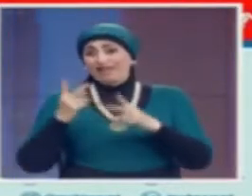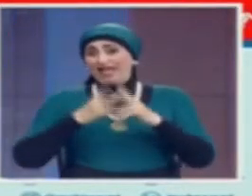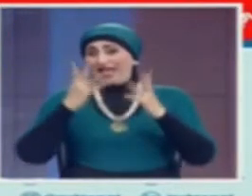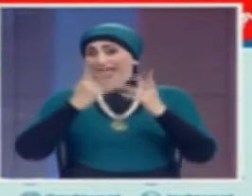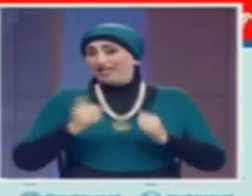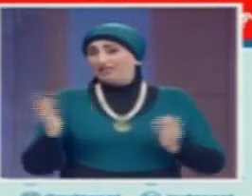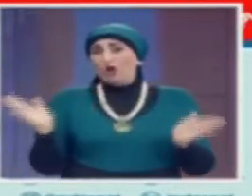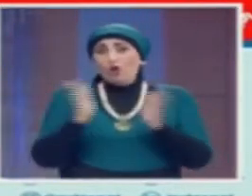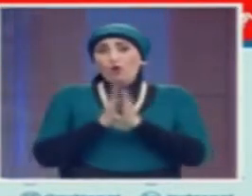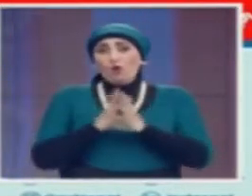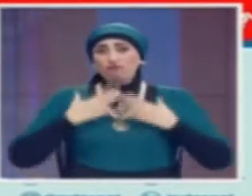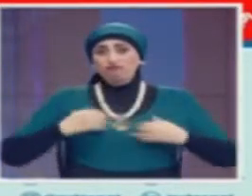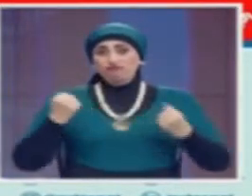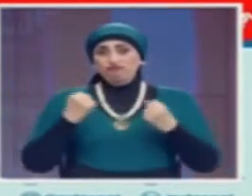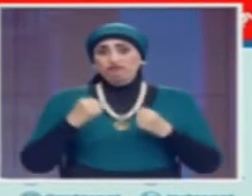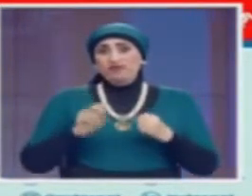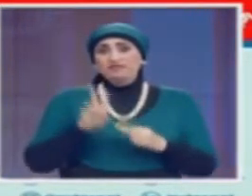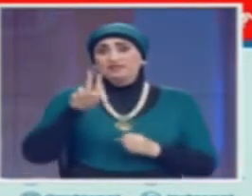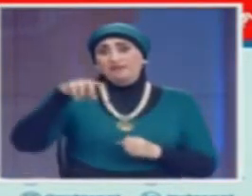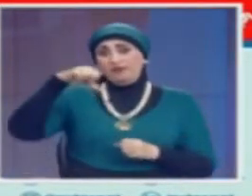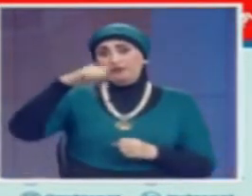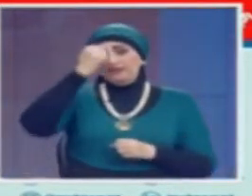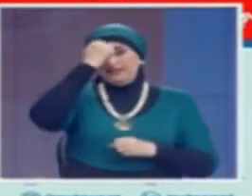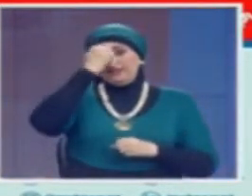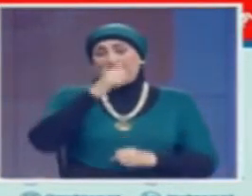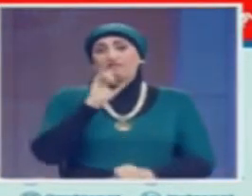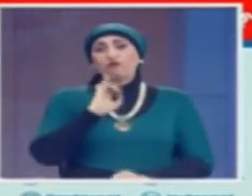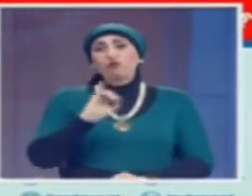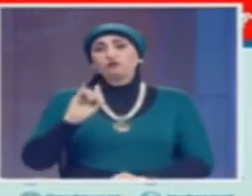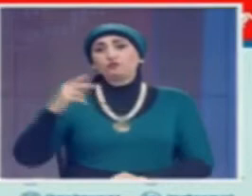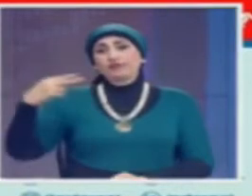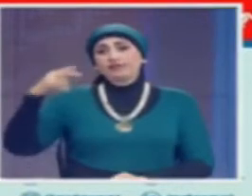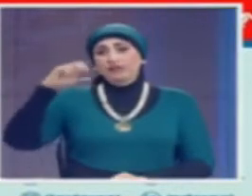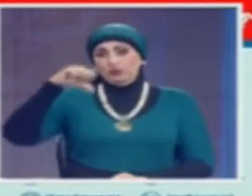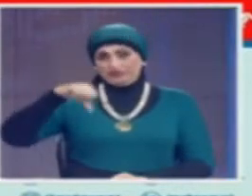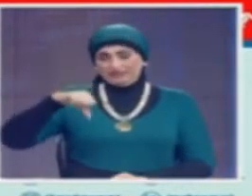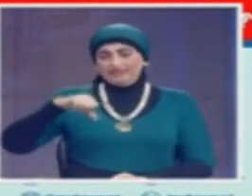ليرتفع إجمالي المتعافين من الفيروس إلى